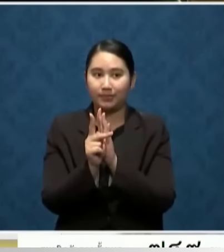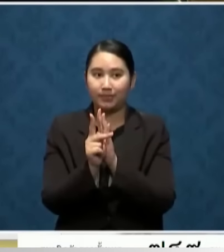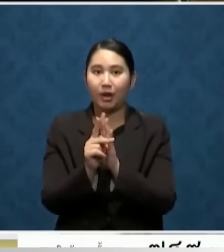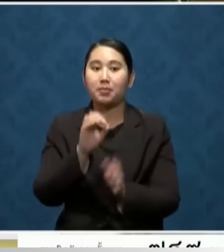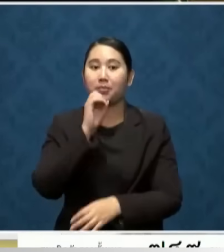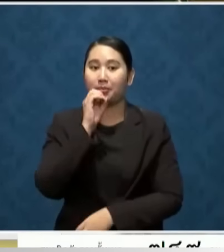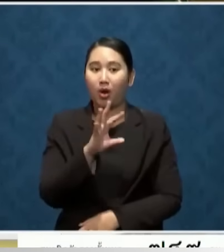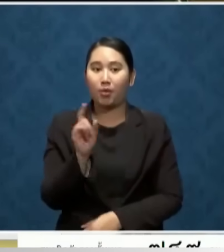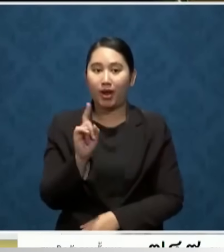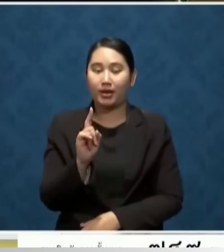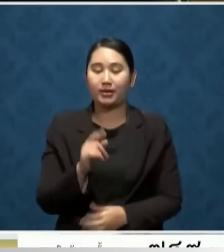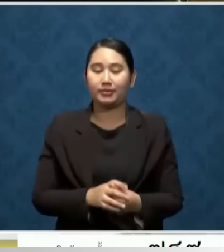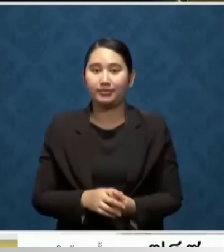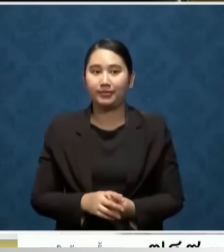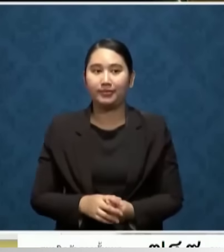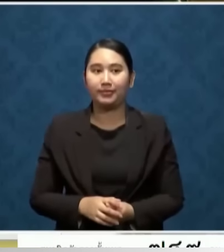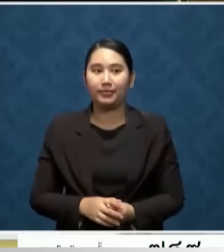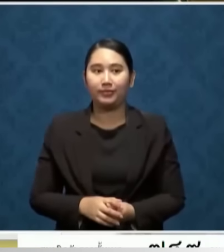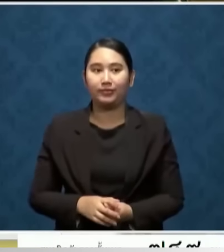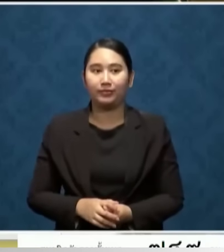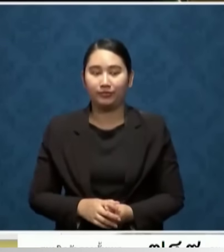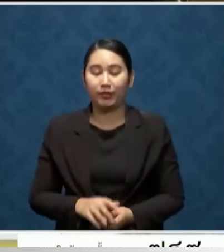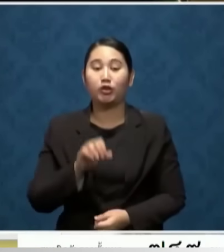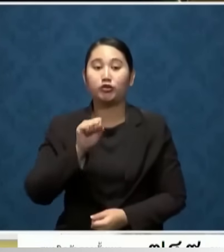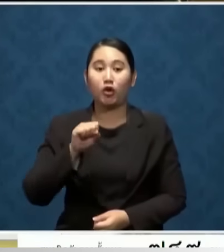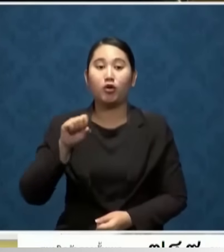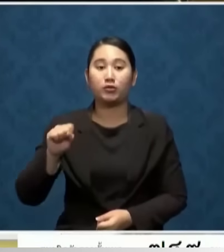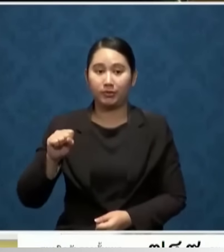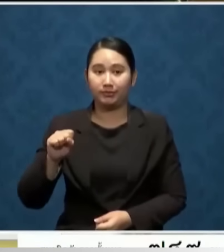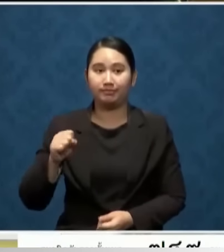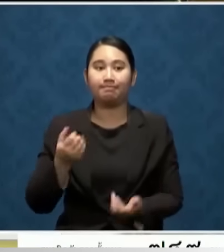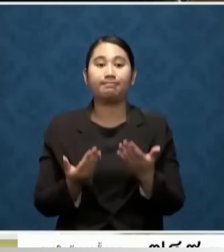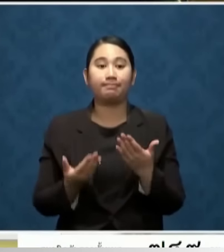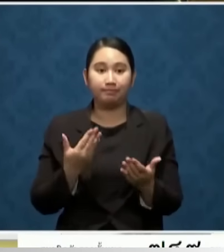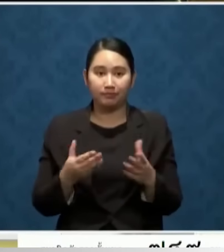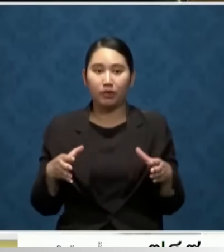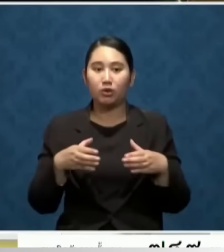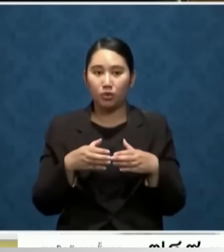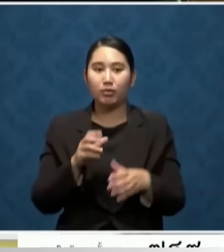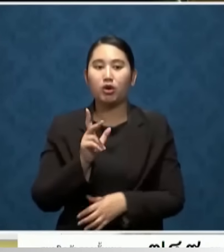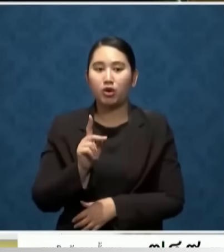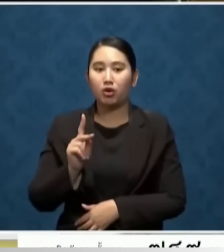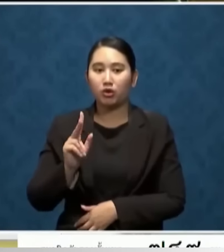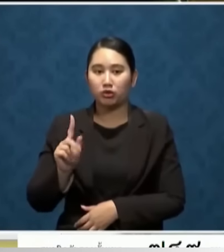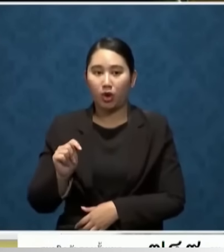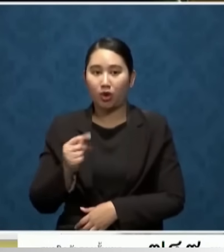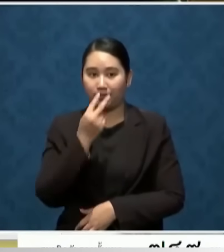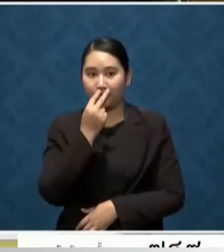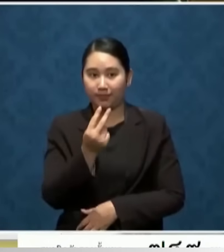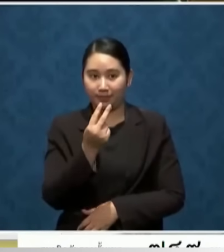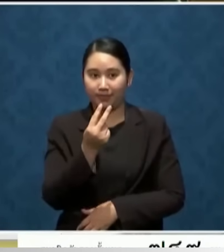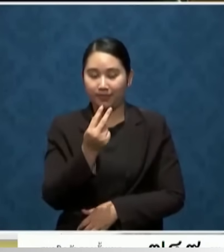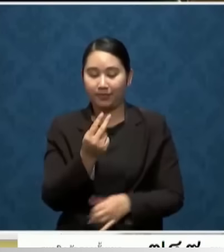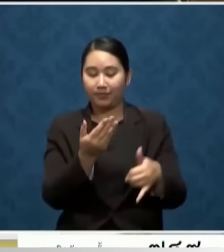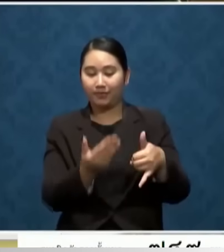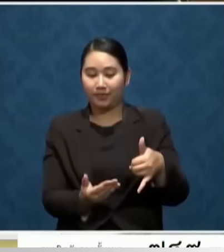ให้ถ้าสมาชิกสภาผู้แทนราษฎรหรือคณะกรรมการกกต.เห็นว่าสมาชิกกับภาพของบุ